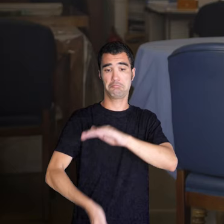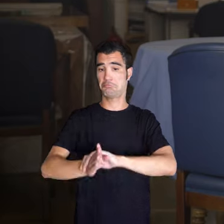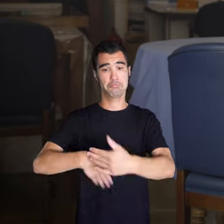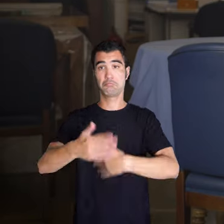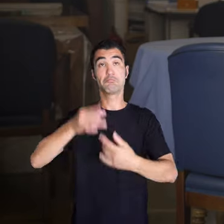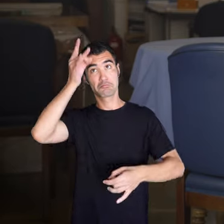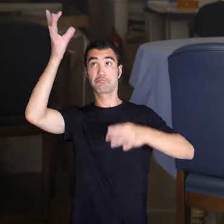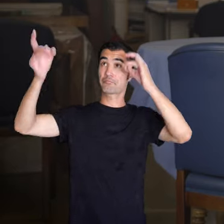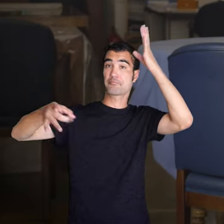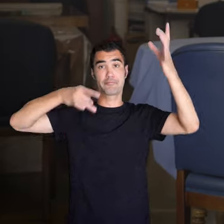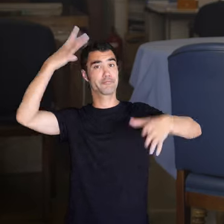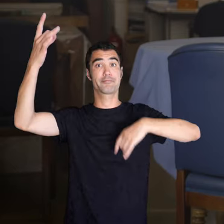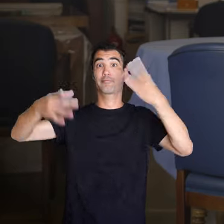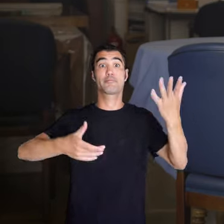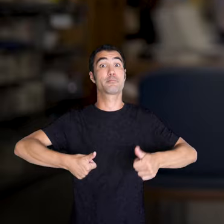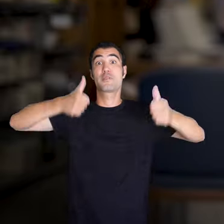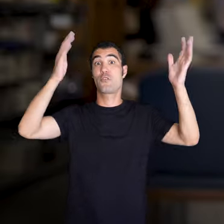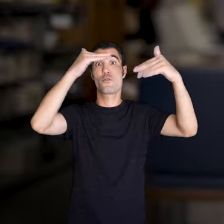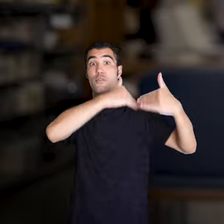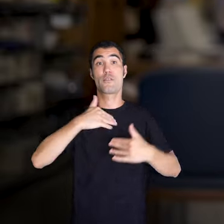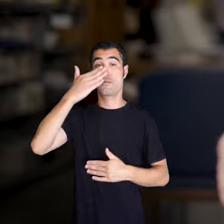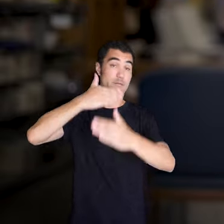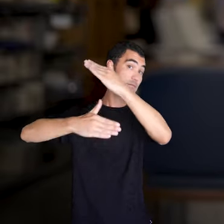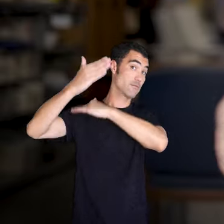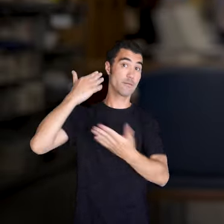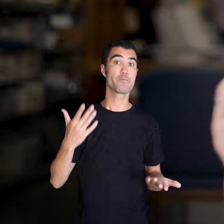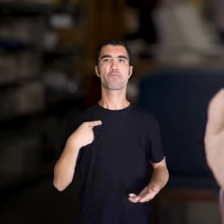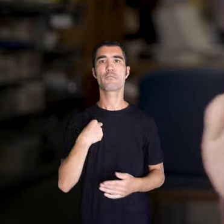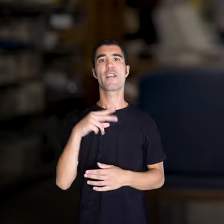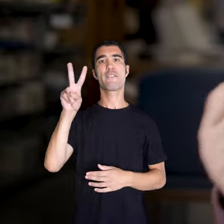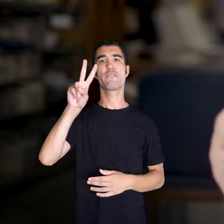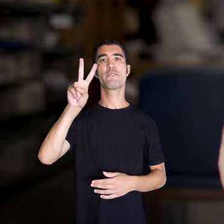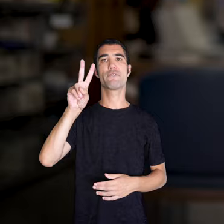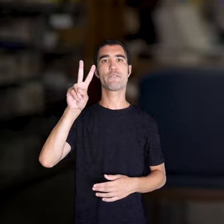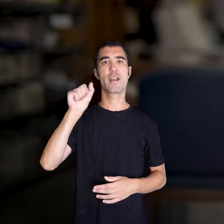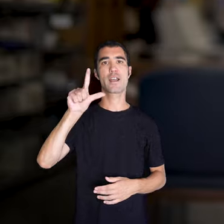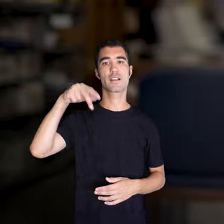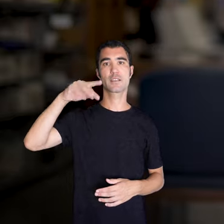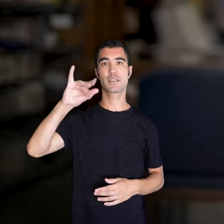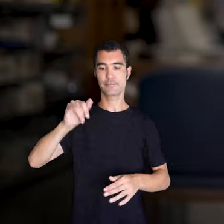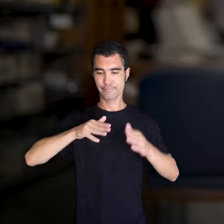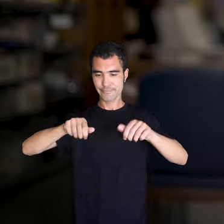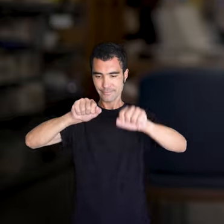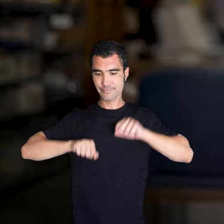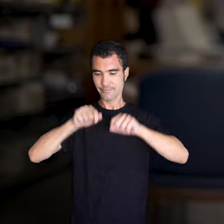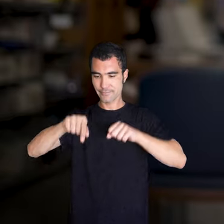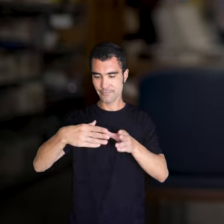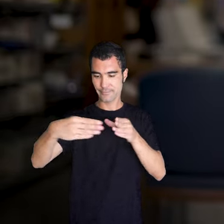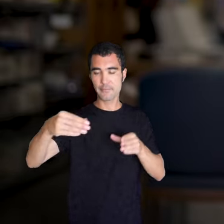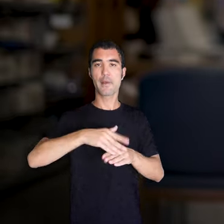M'havien d'enginyar d'aquesta manera perquè no hi havia res més. Jo me'n record que el primer volantí que vaig tenir de pescar calamars era un volantí de